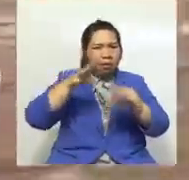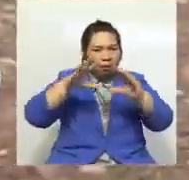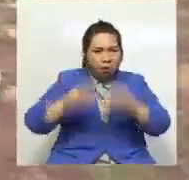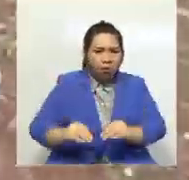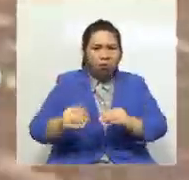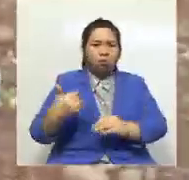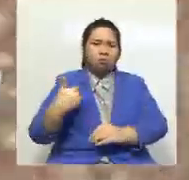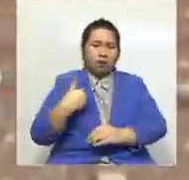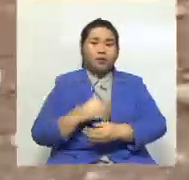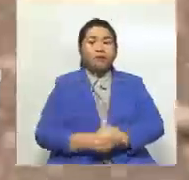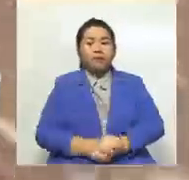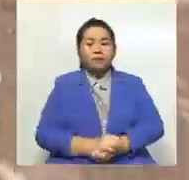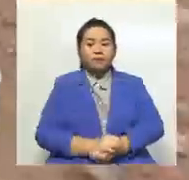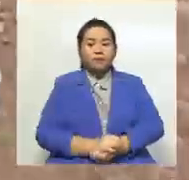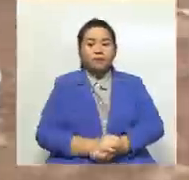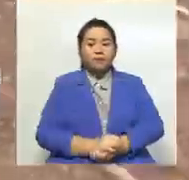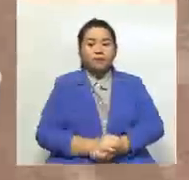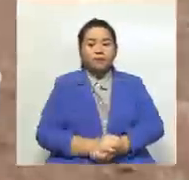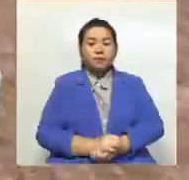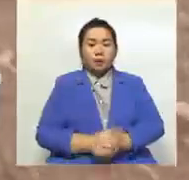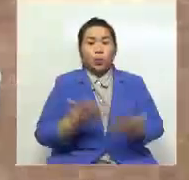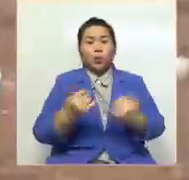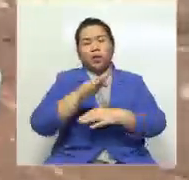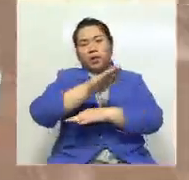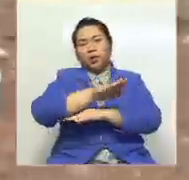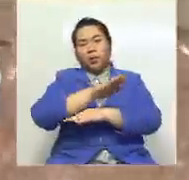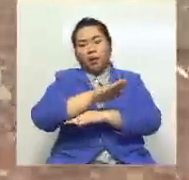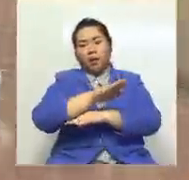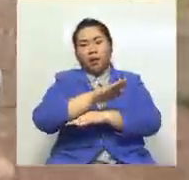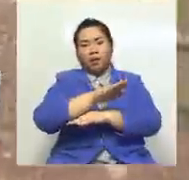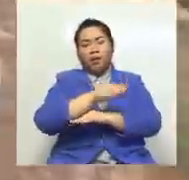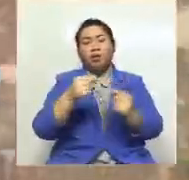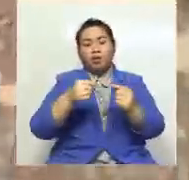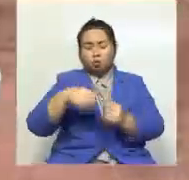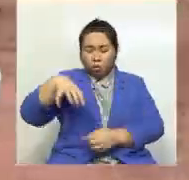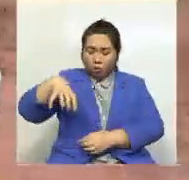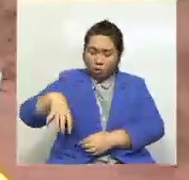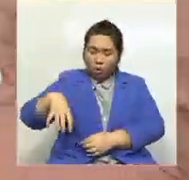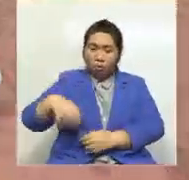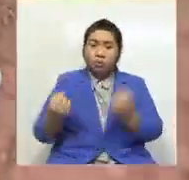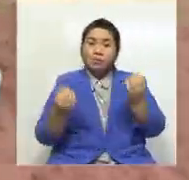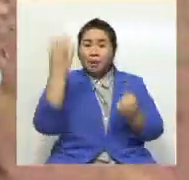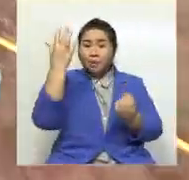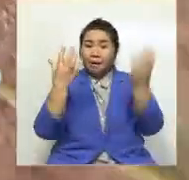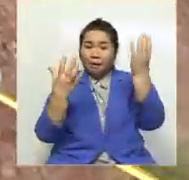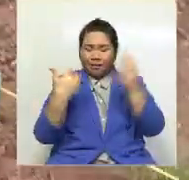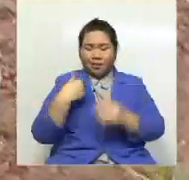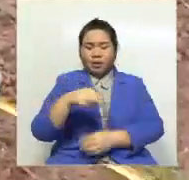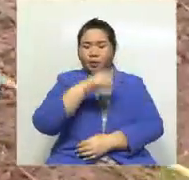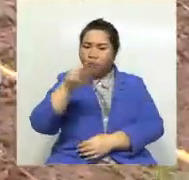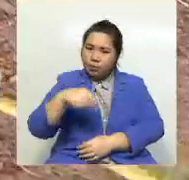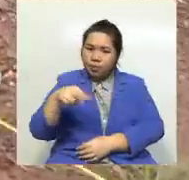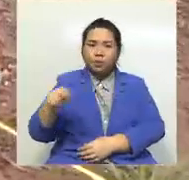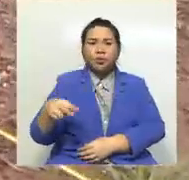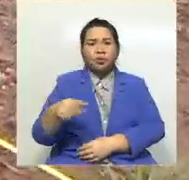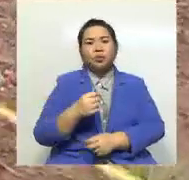เติมได้ค่ะซึ่งในช่วงบ่ายนี้เองนะคะทางกรมอุทยานเองกรมป่าไม้ก็จะมีการเข้าพื้นที่ไป